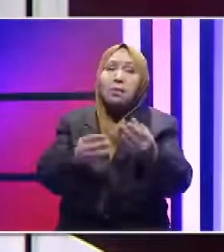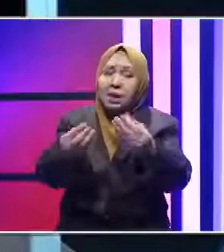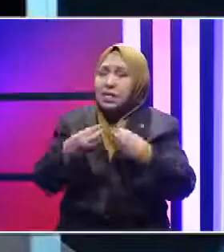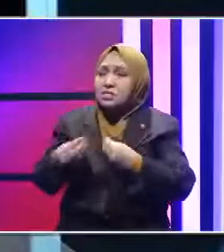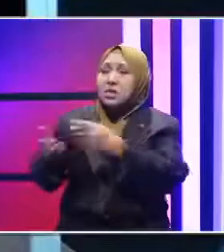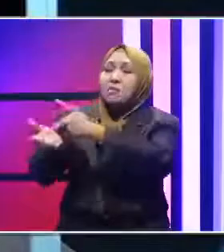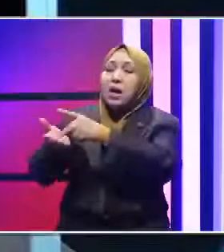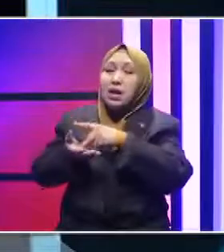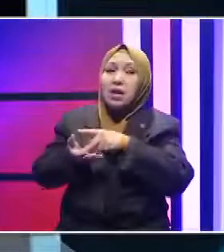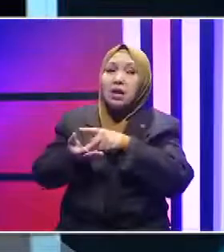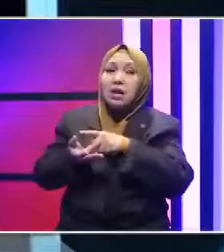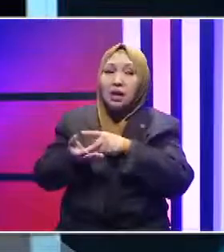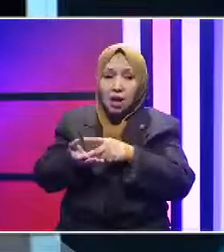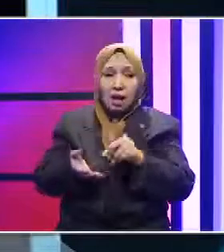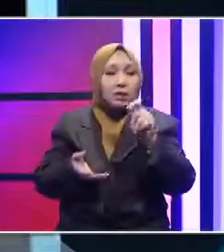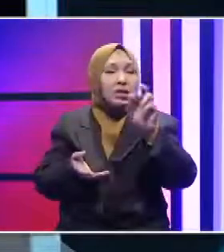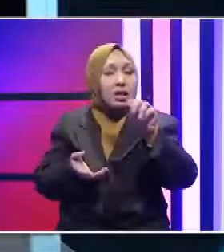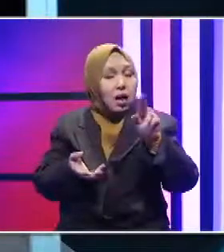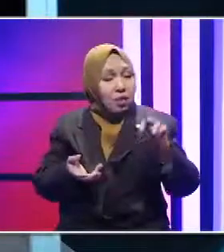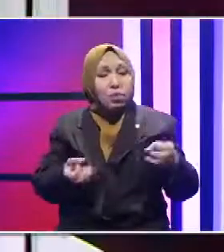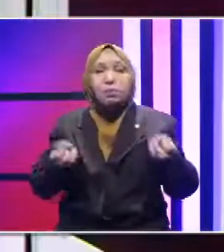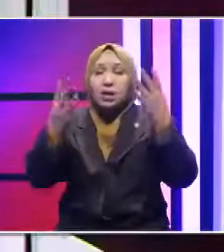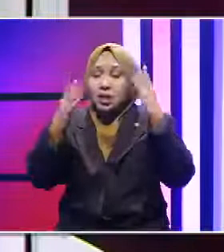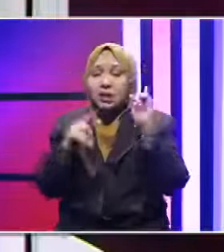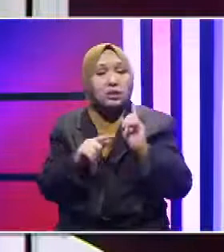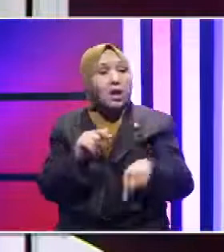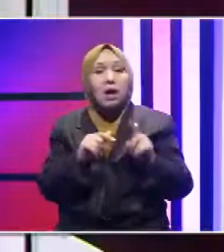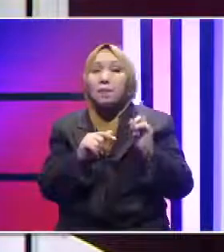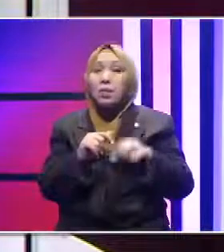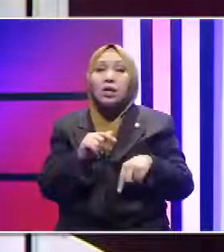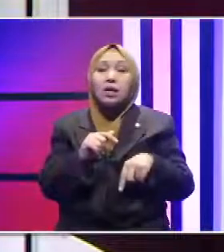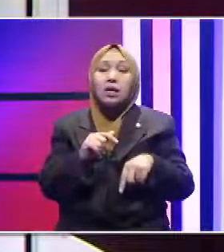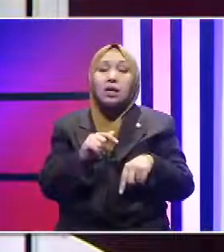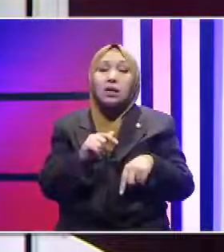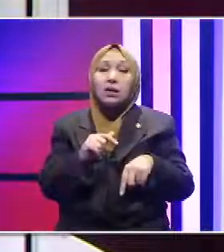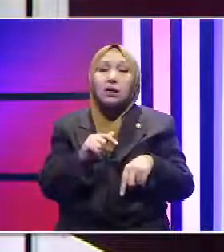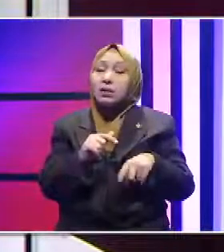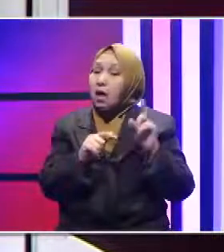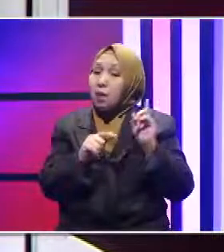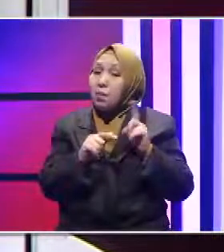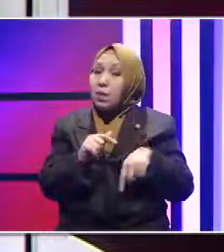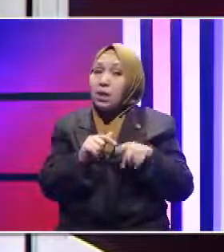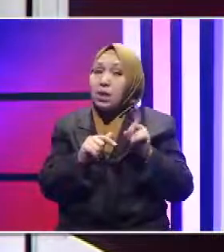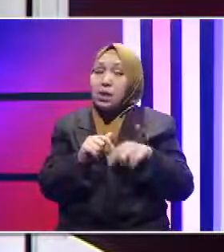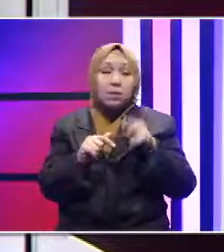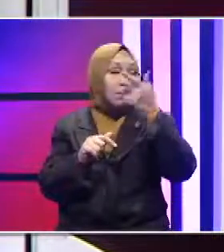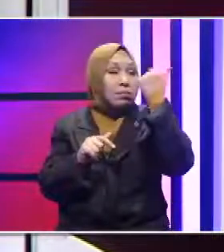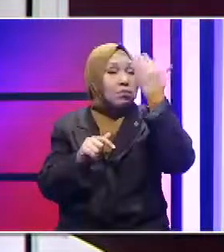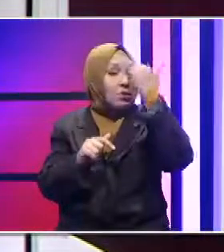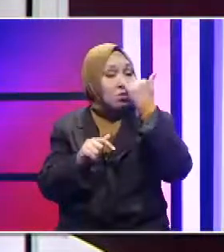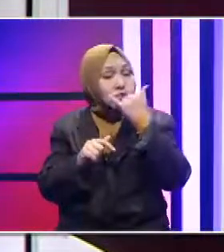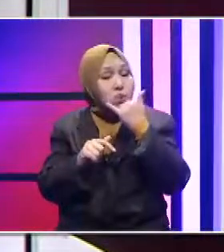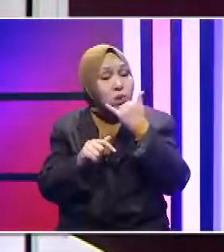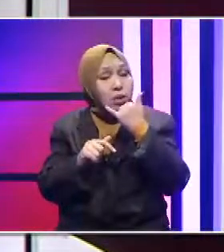pahala Quran. Ya, hari itu taranum banyak Quran time tu. Tak boleh. Tak boleh. Ya. Kerana apa? Wal amru